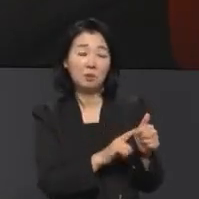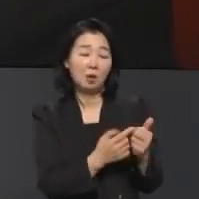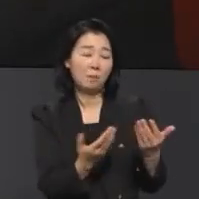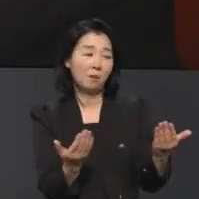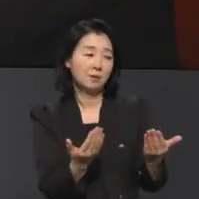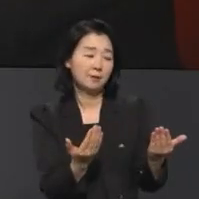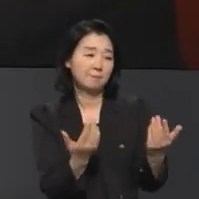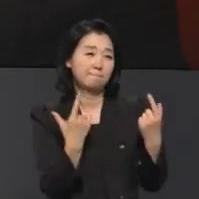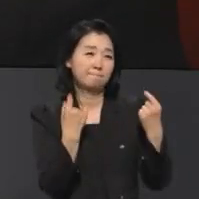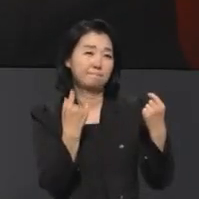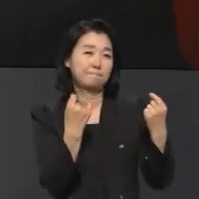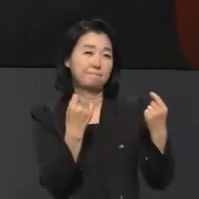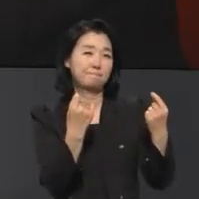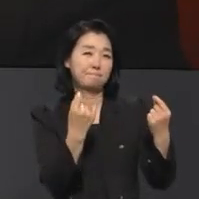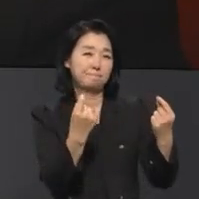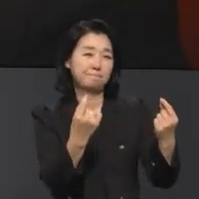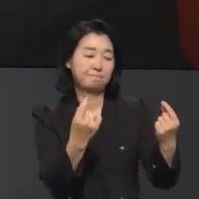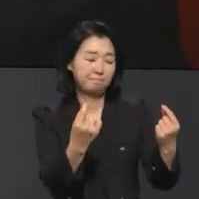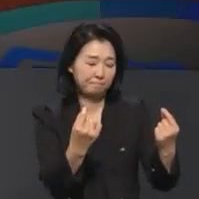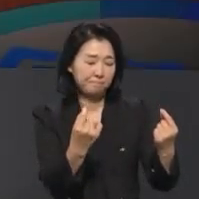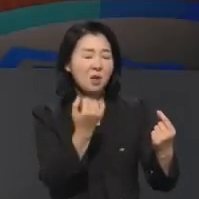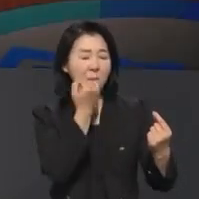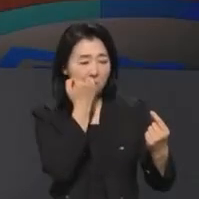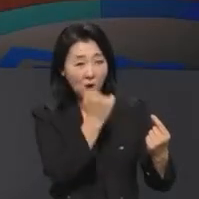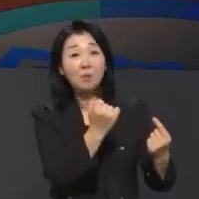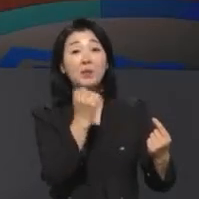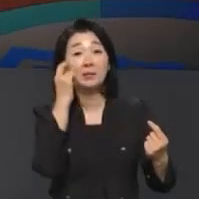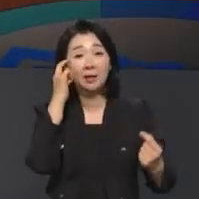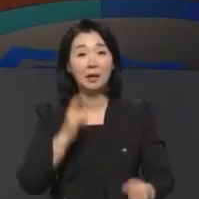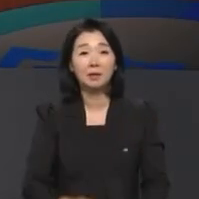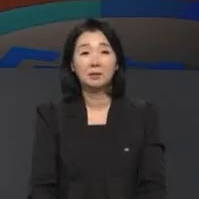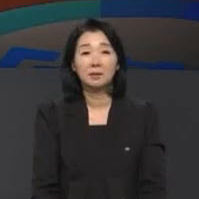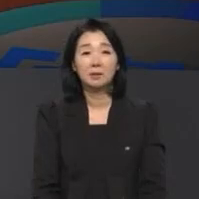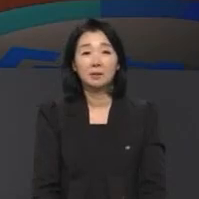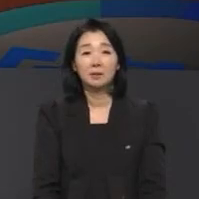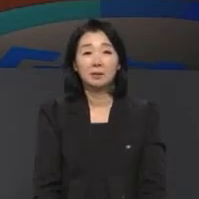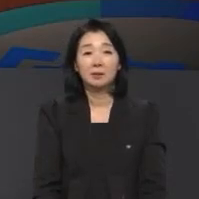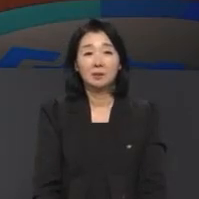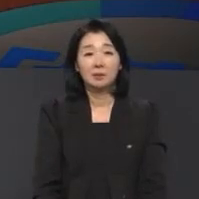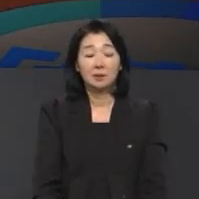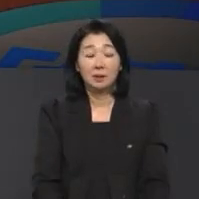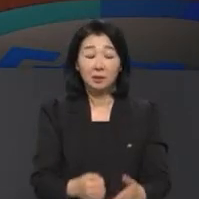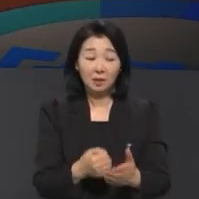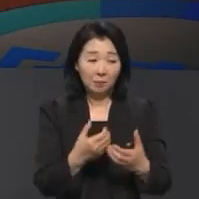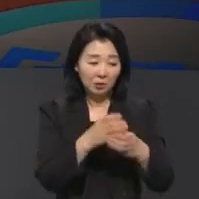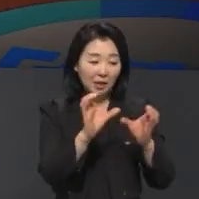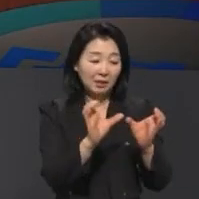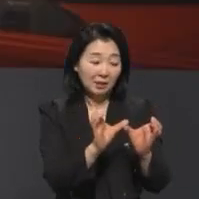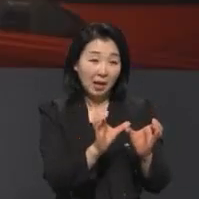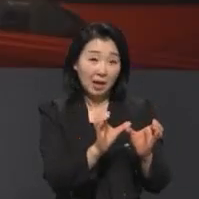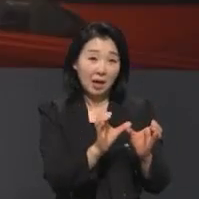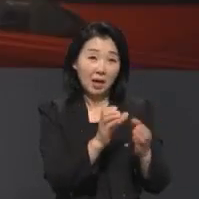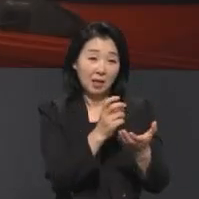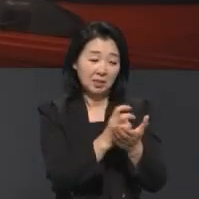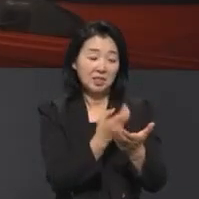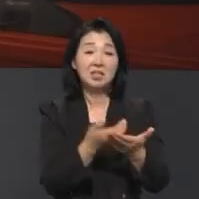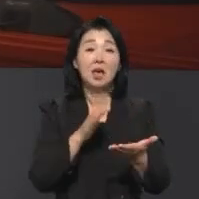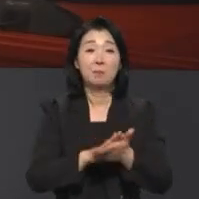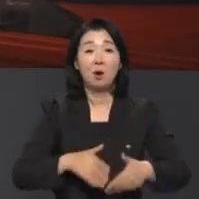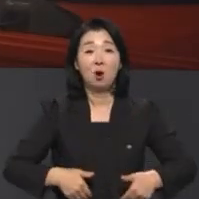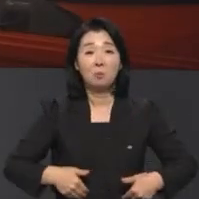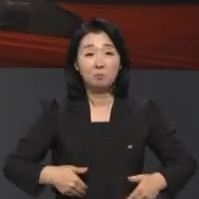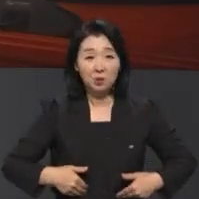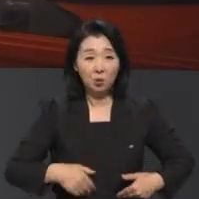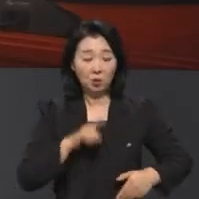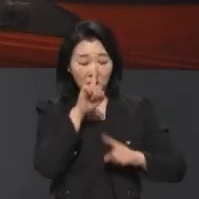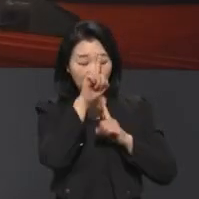유지는 비명계에서도 기정사실화하고 있습니다. 그래서 요구하는 다른 카드가 당직 개편인데요. 친명계에서도 동의하는